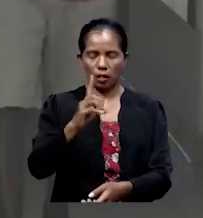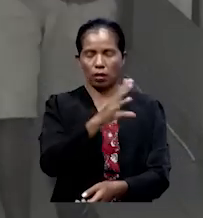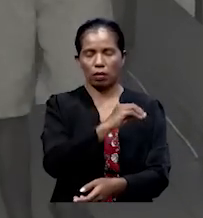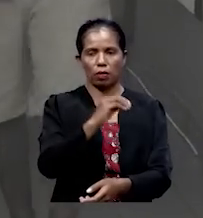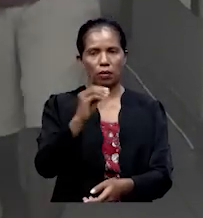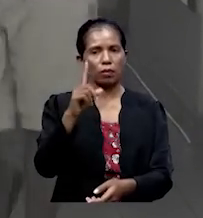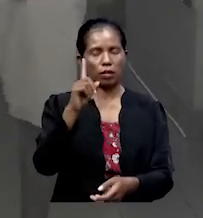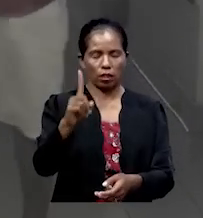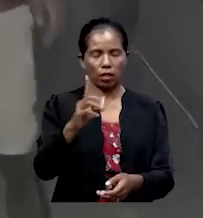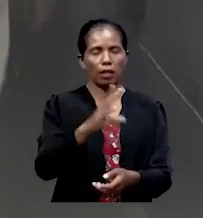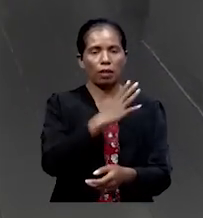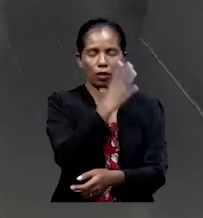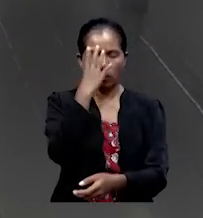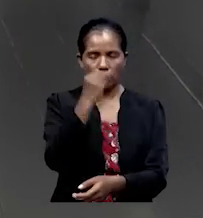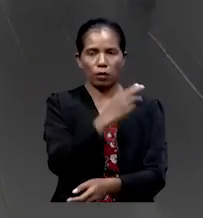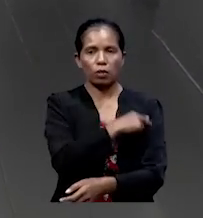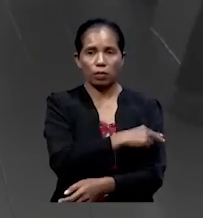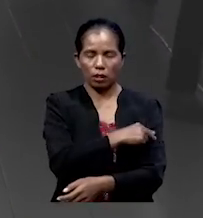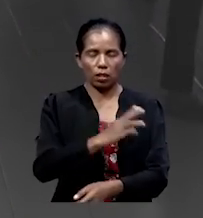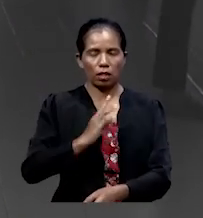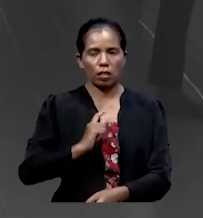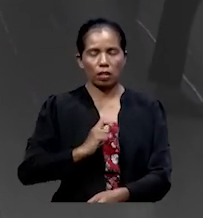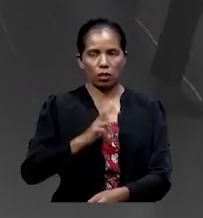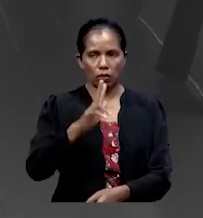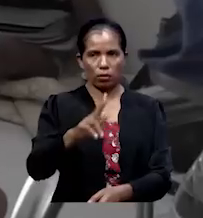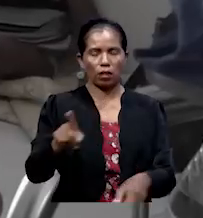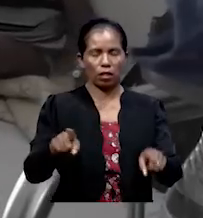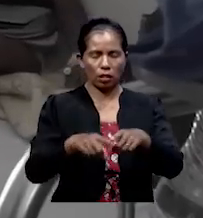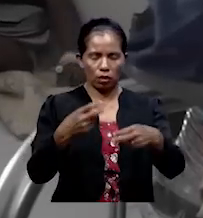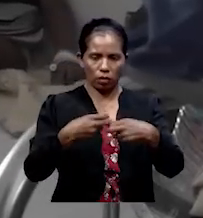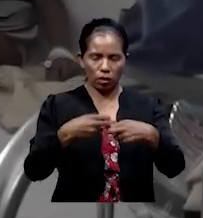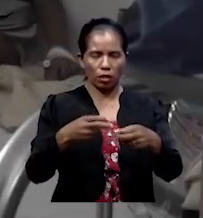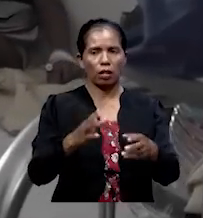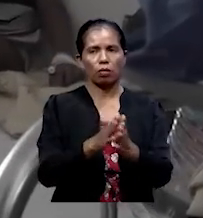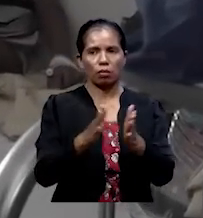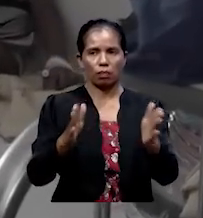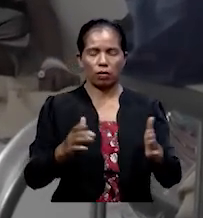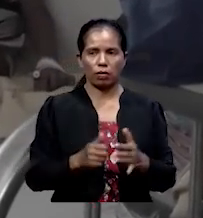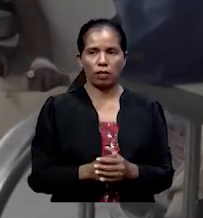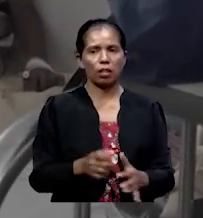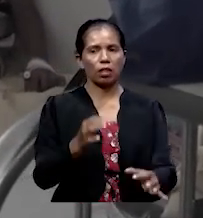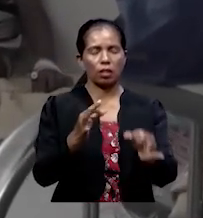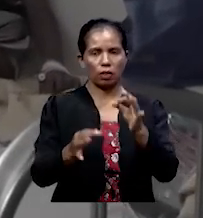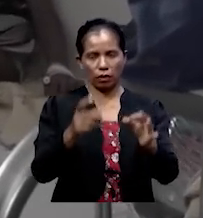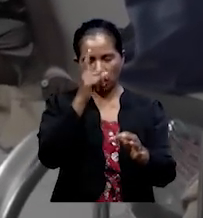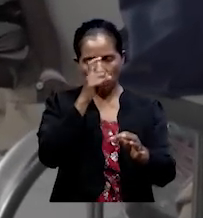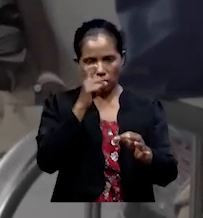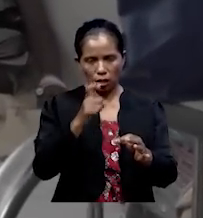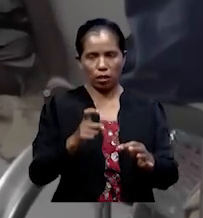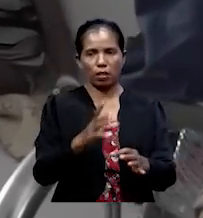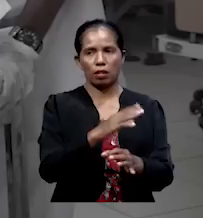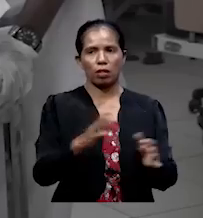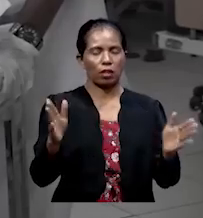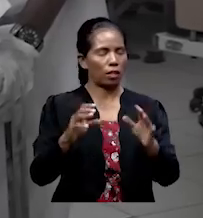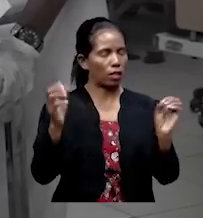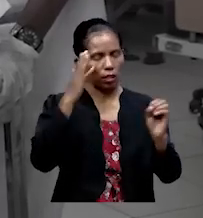tasitolo. Ida nemos sehenesa momentu moruk baki kuang nen rua ne. Masko idare ne besi kiik. Lah